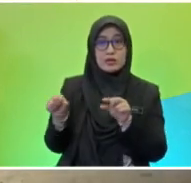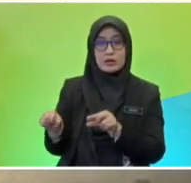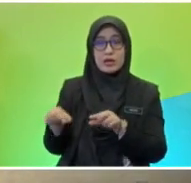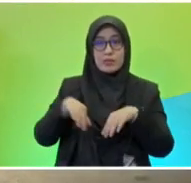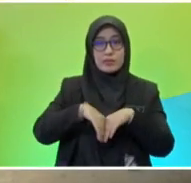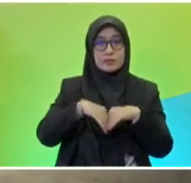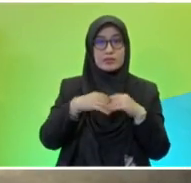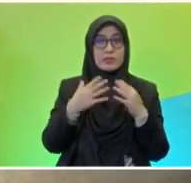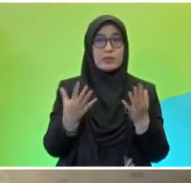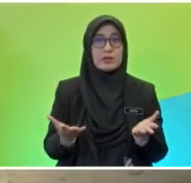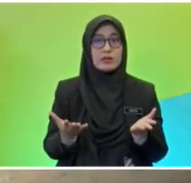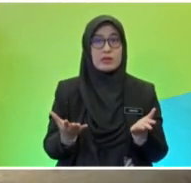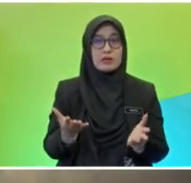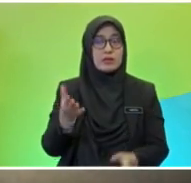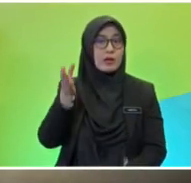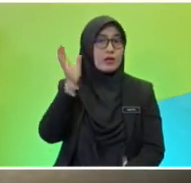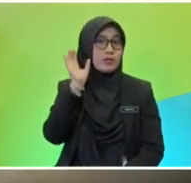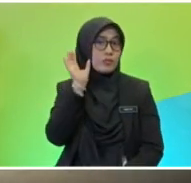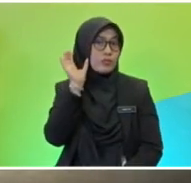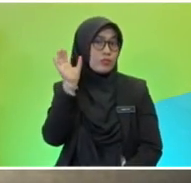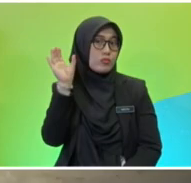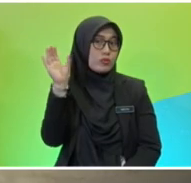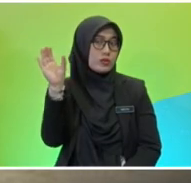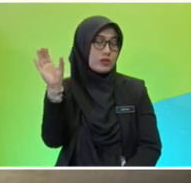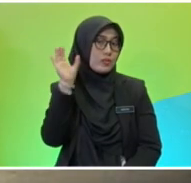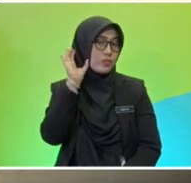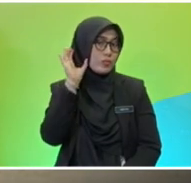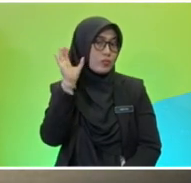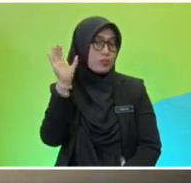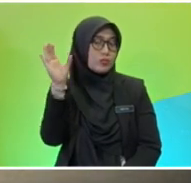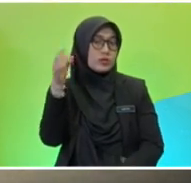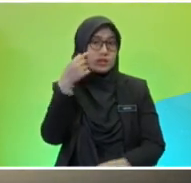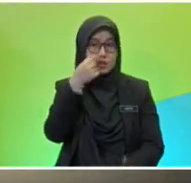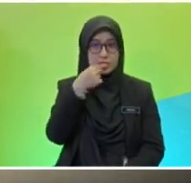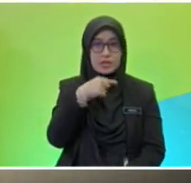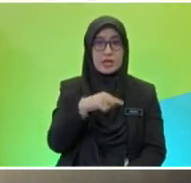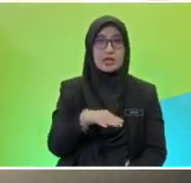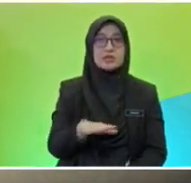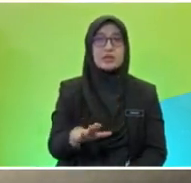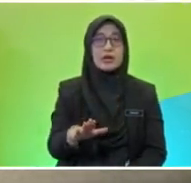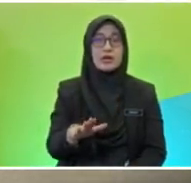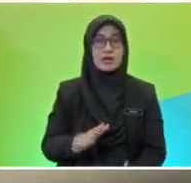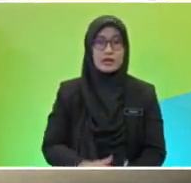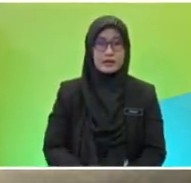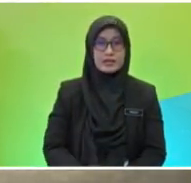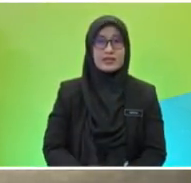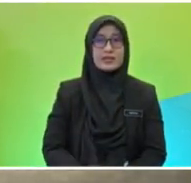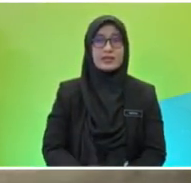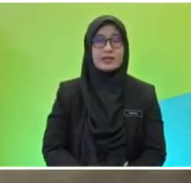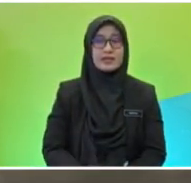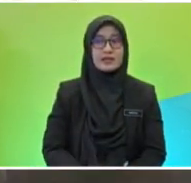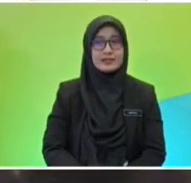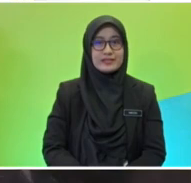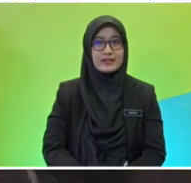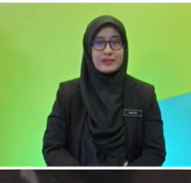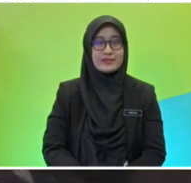Itu bunyi gajah. Ini cikgu. Alah comelnya. Comel kan. Tu anak gajah. Alah.